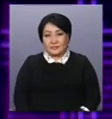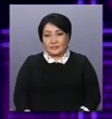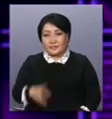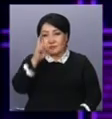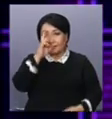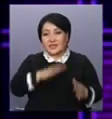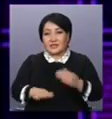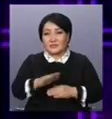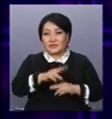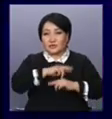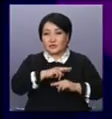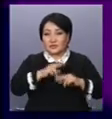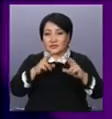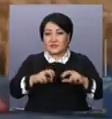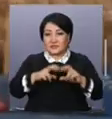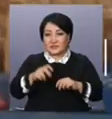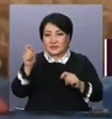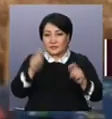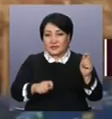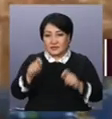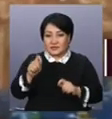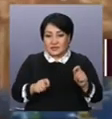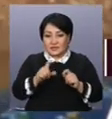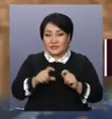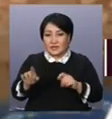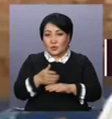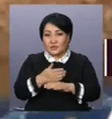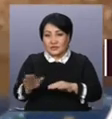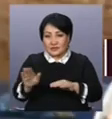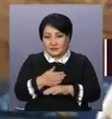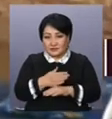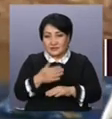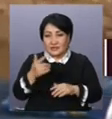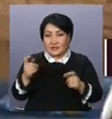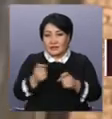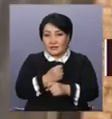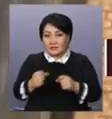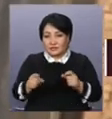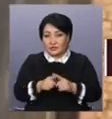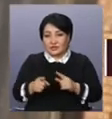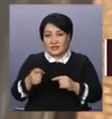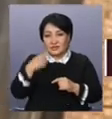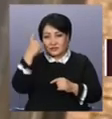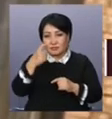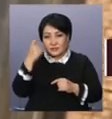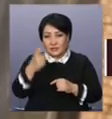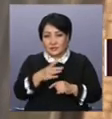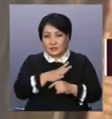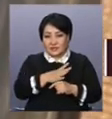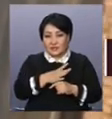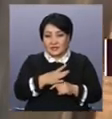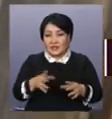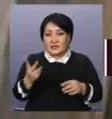Елімізге жұмыс іздеп келген келімсектер өзара қырқысып жатыр. Алматы облысында ішімдікке сылқия тойып алған қос бірдей тәжік